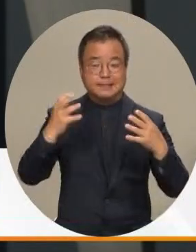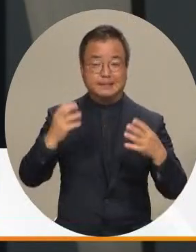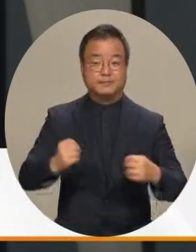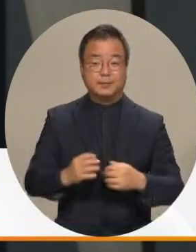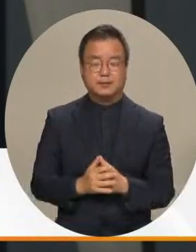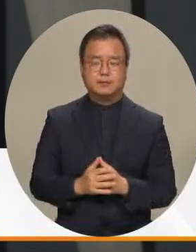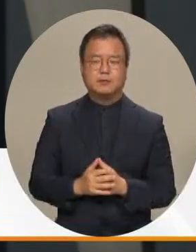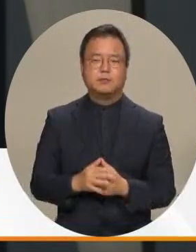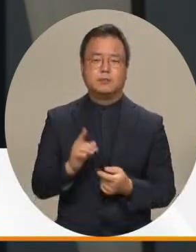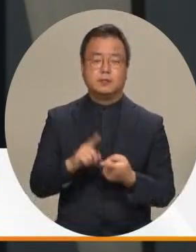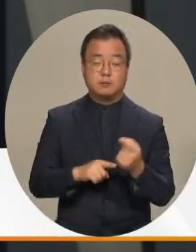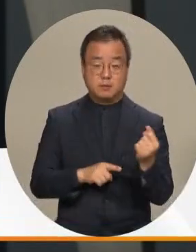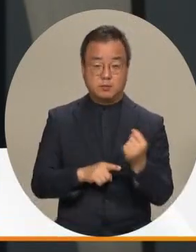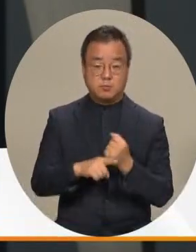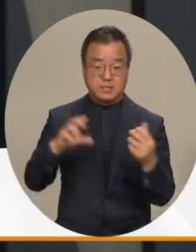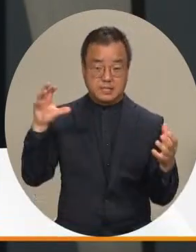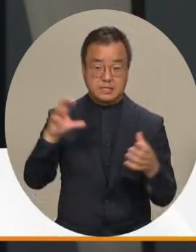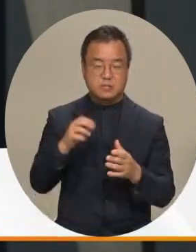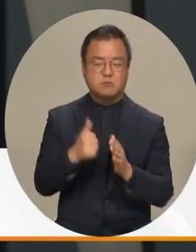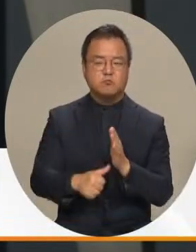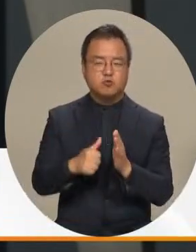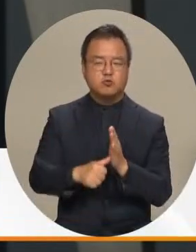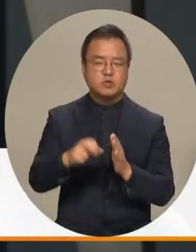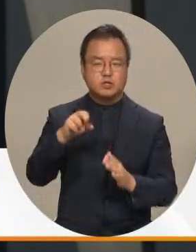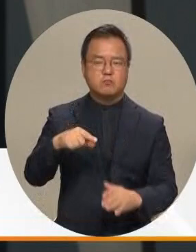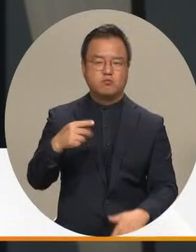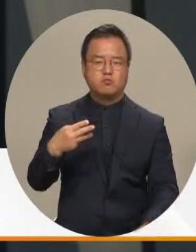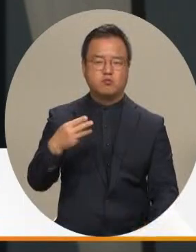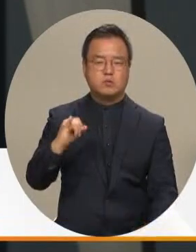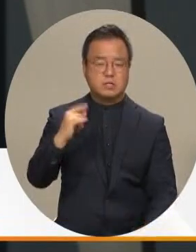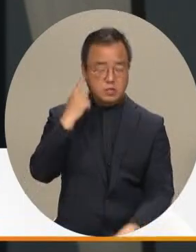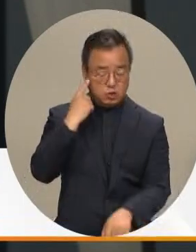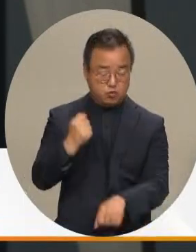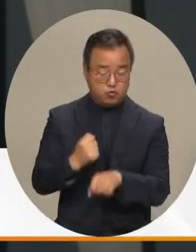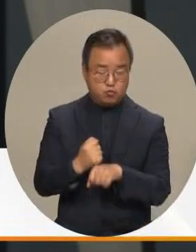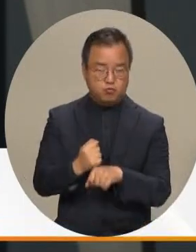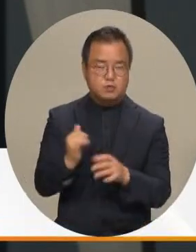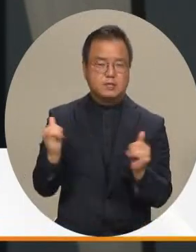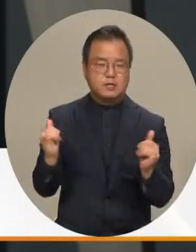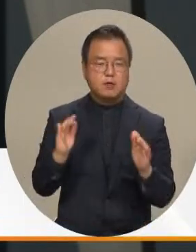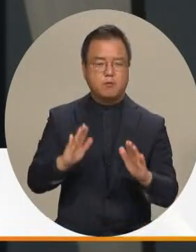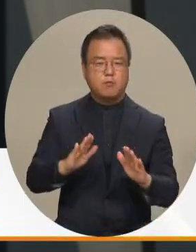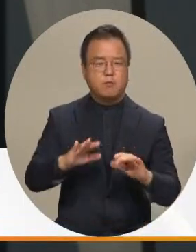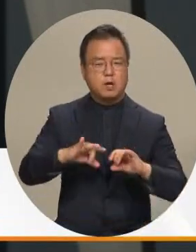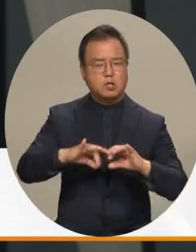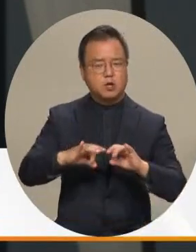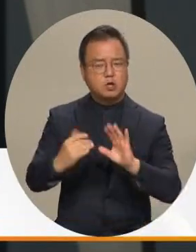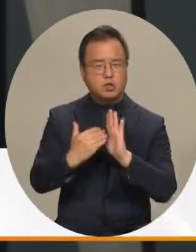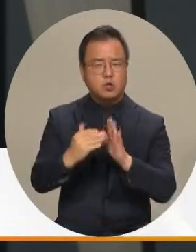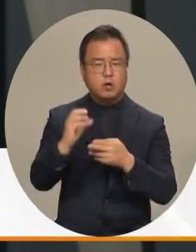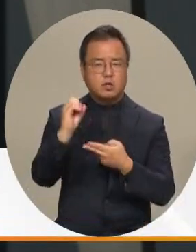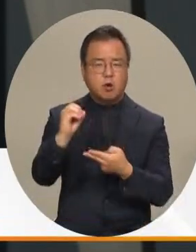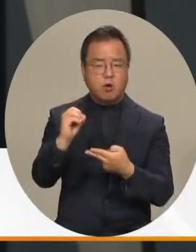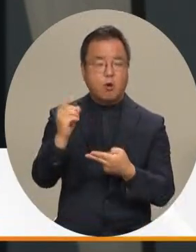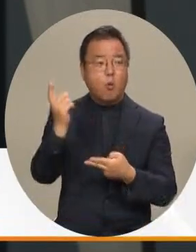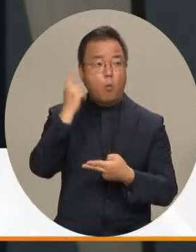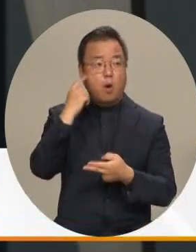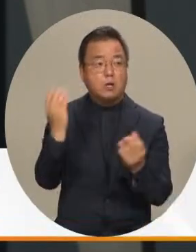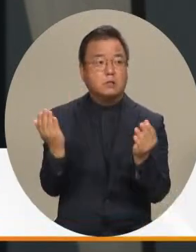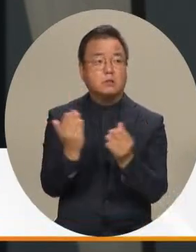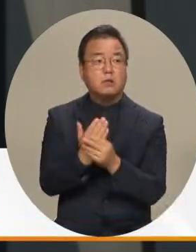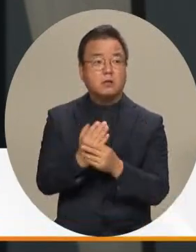부분이고요이 때문에 응집물질 물리학을 연구하는 학자들은 여전히 초전도현상이 정말 이것이 왜 일어나는 것인지에 대해서 끊임없이